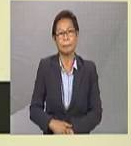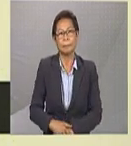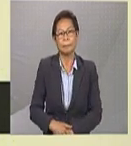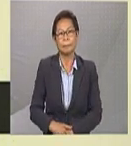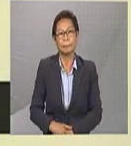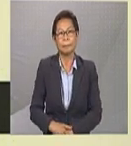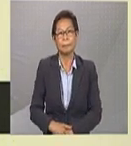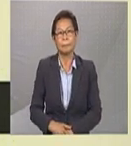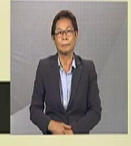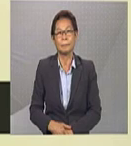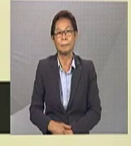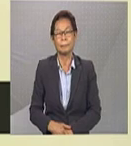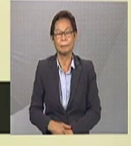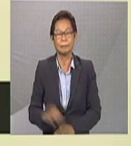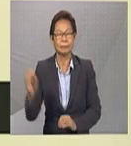Ya.